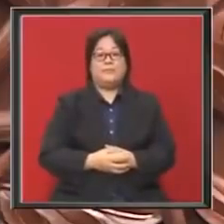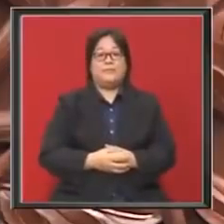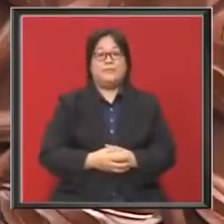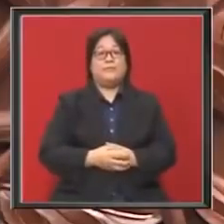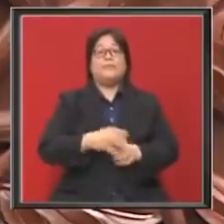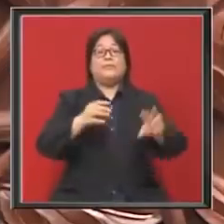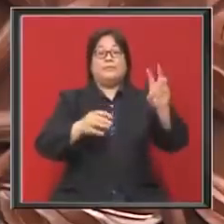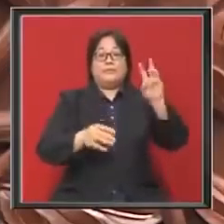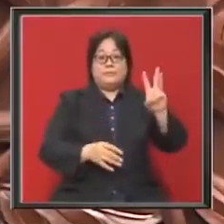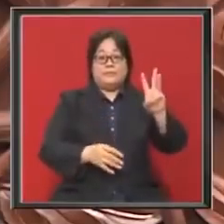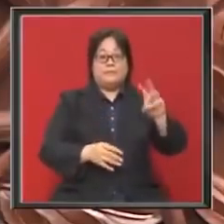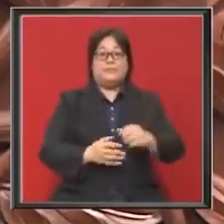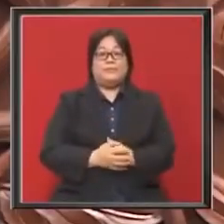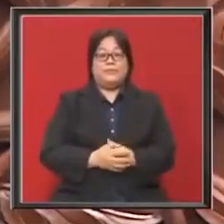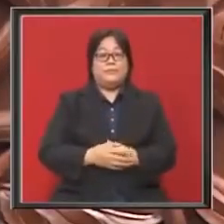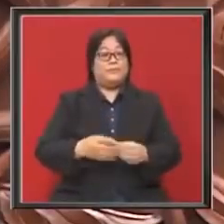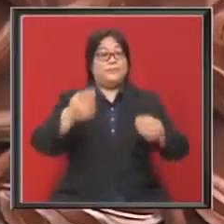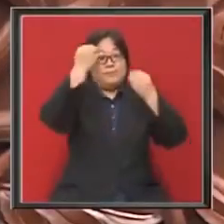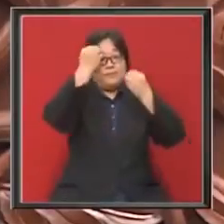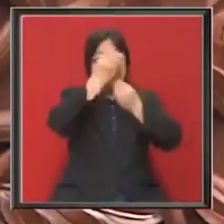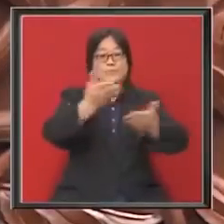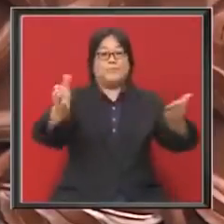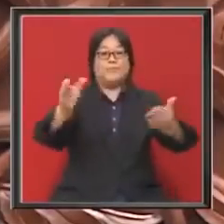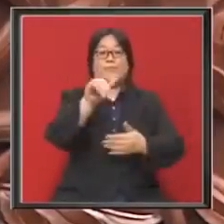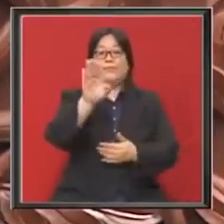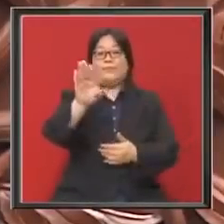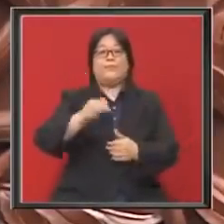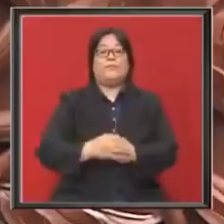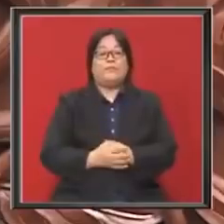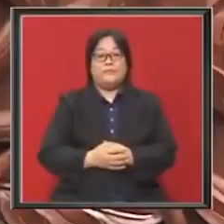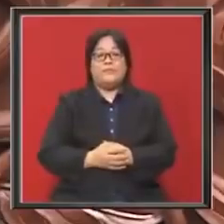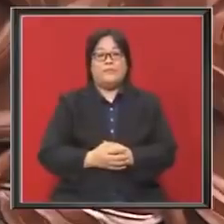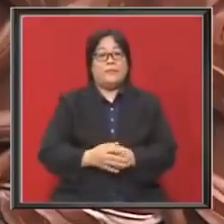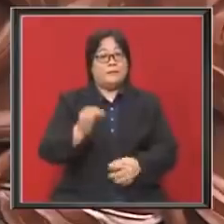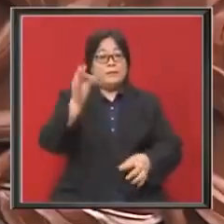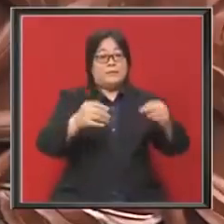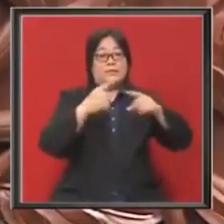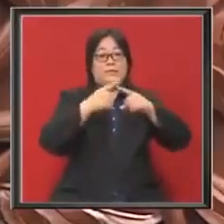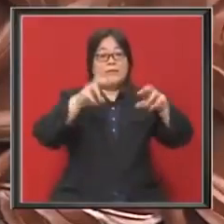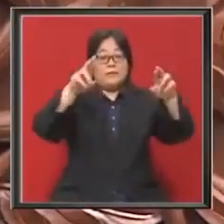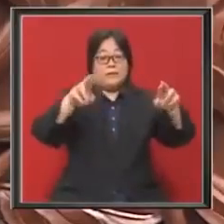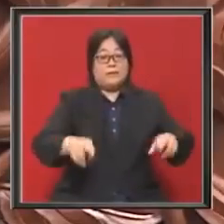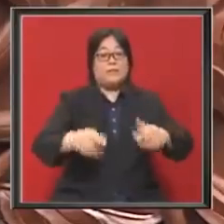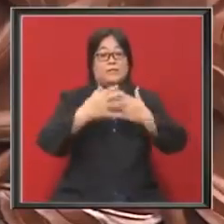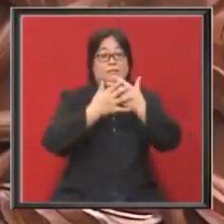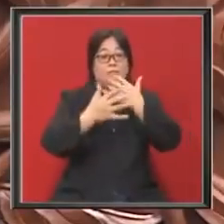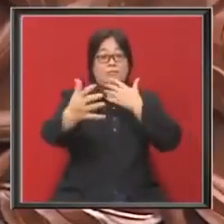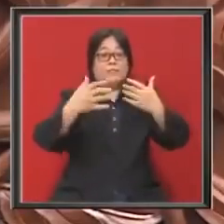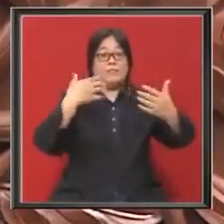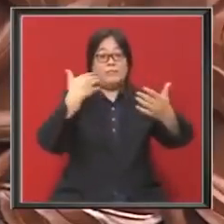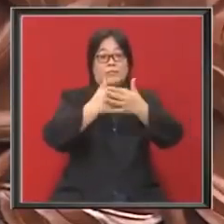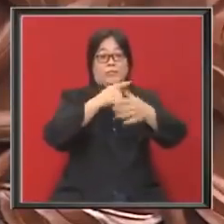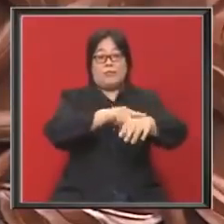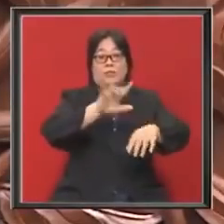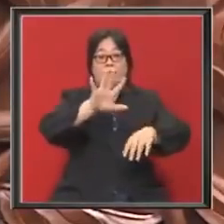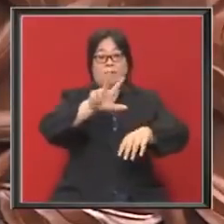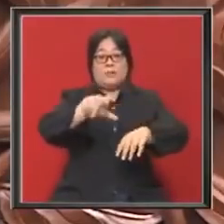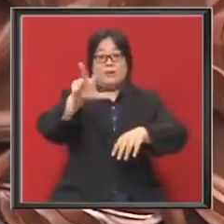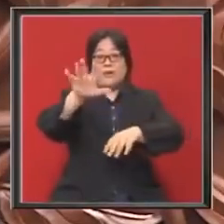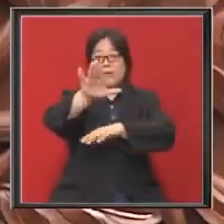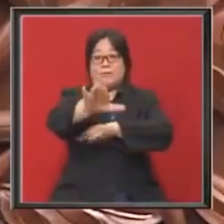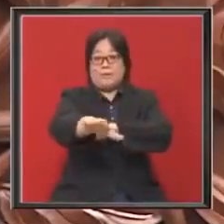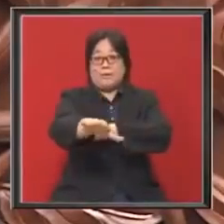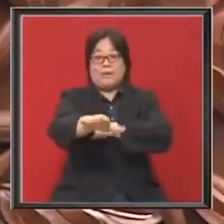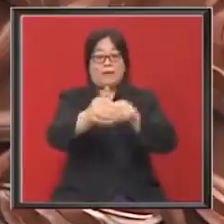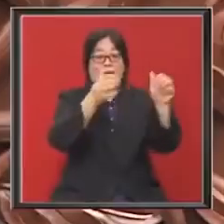yang keenam untuk Bagaimana Limbong Ahmad Jika ada warnanya besidang hingga pukul 03.00 tank